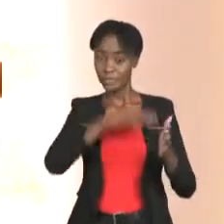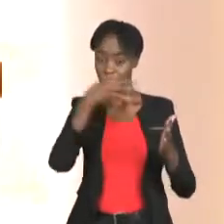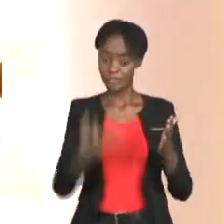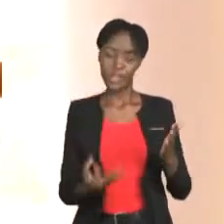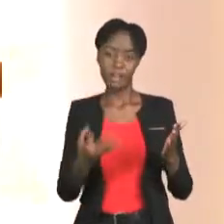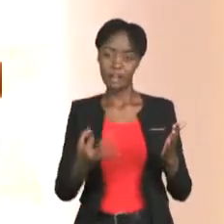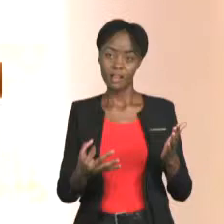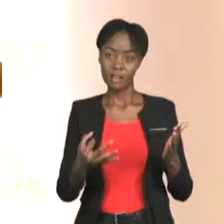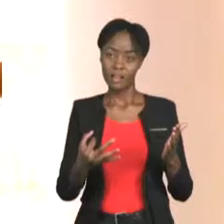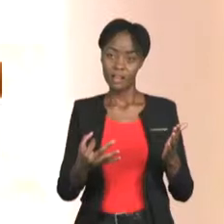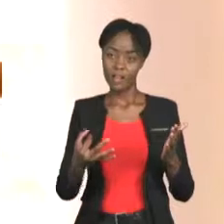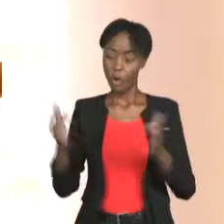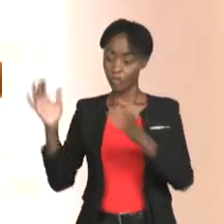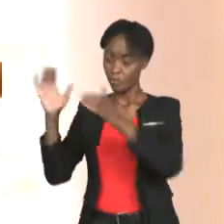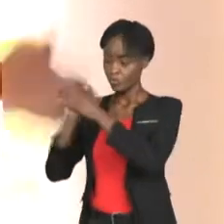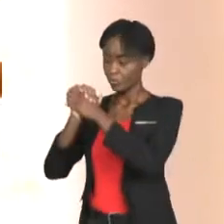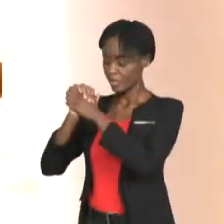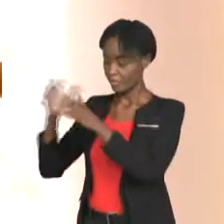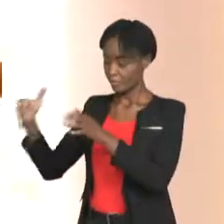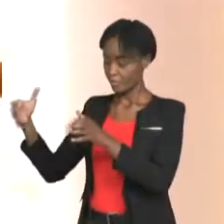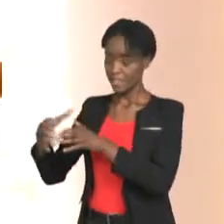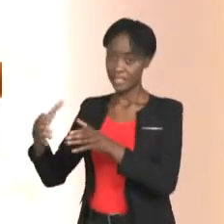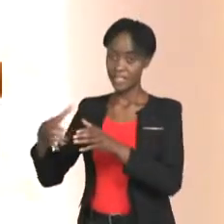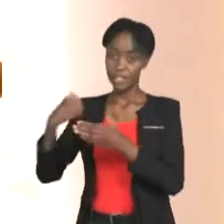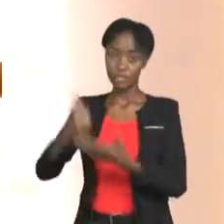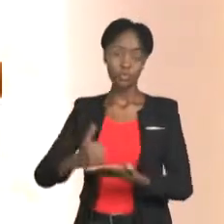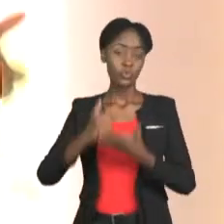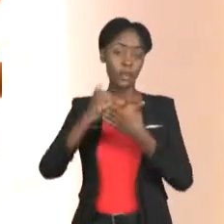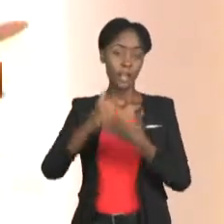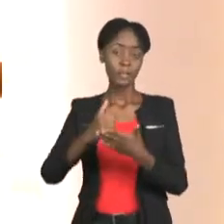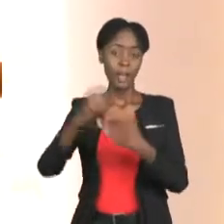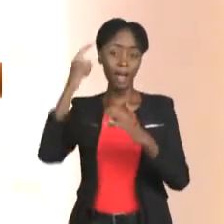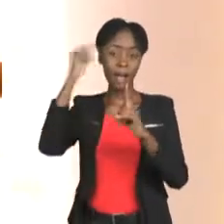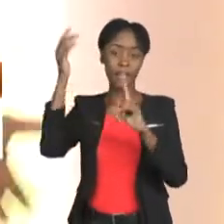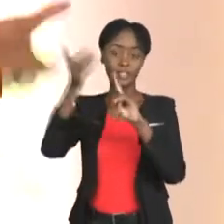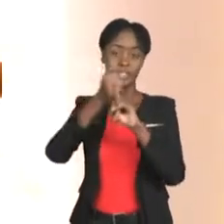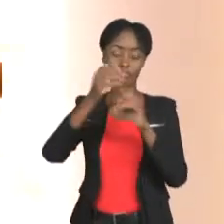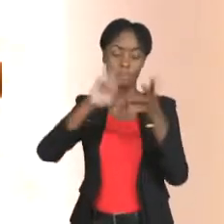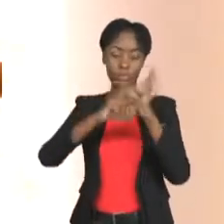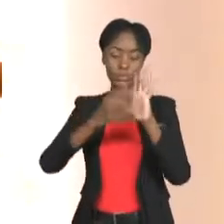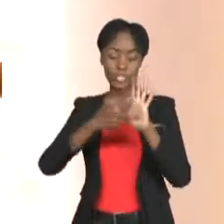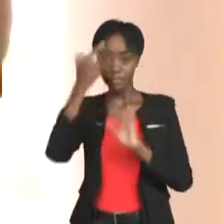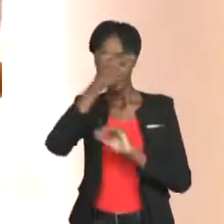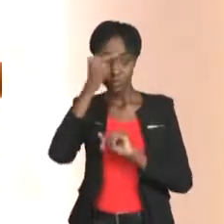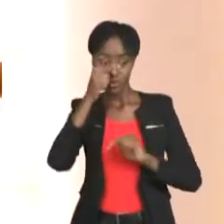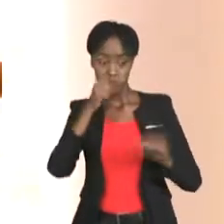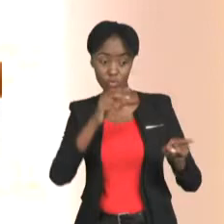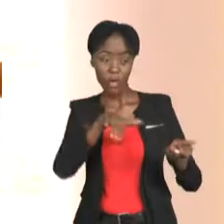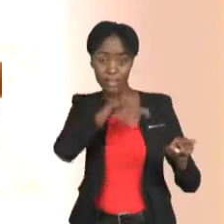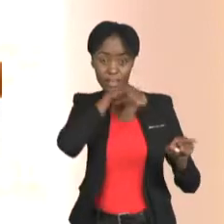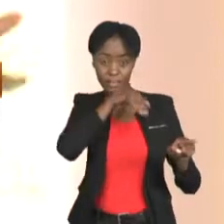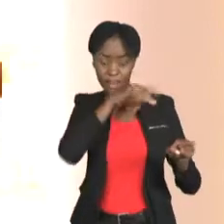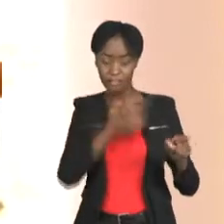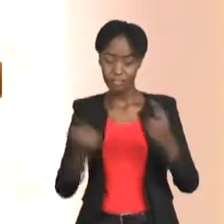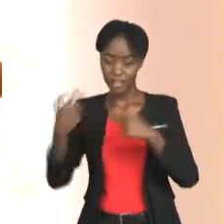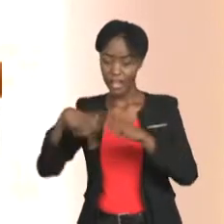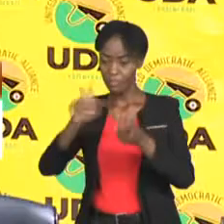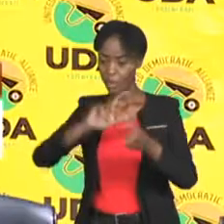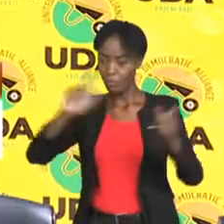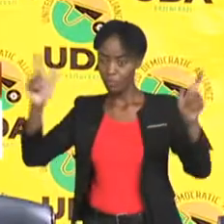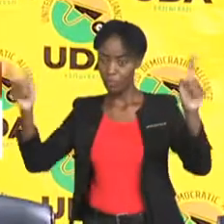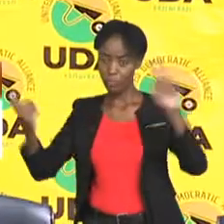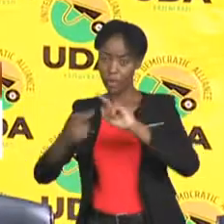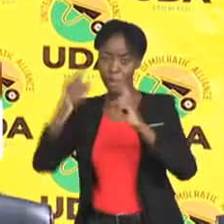this administration to deliver on our mandate because you came and overturned our